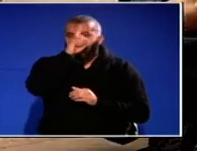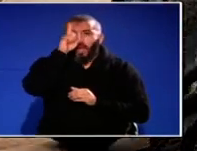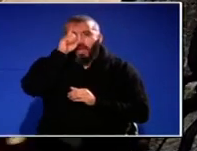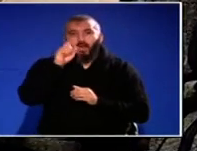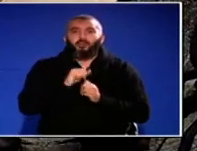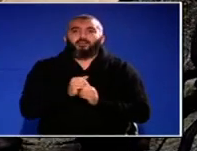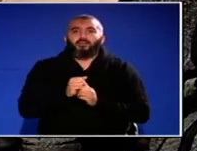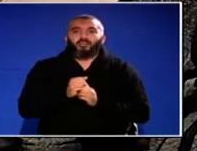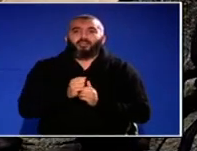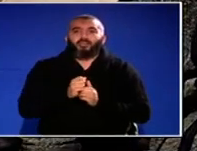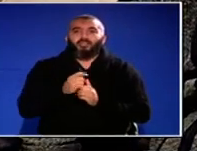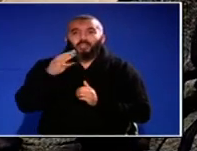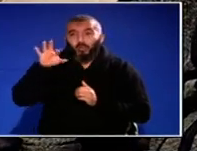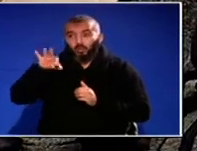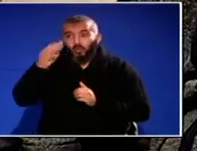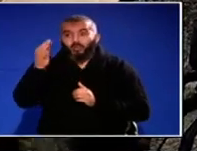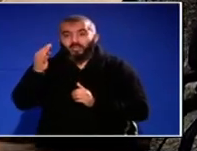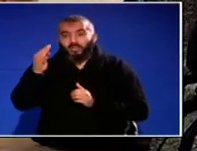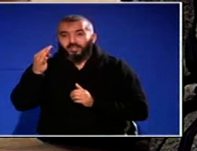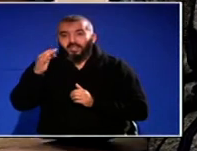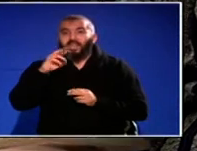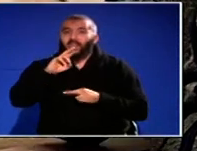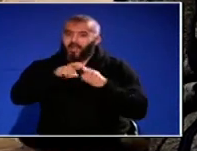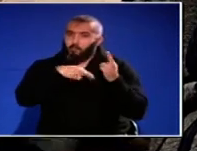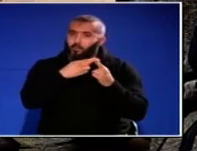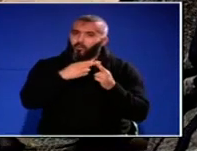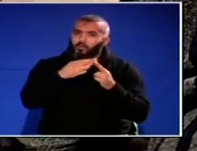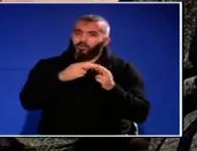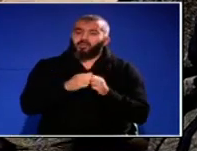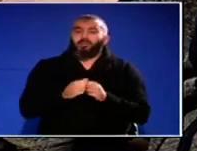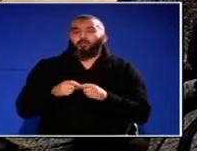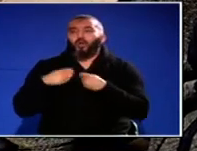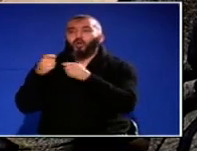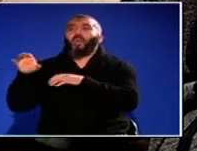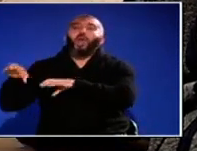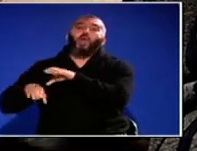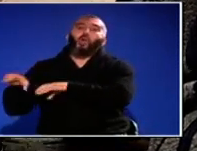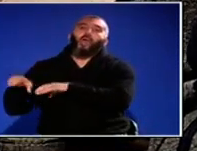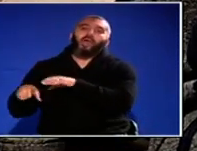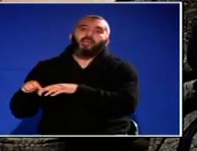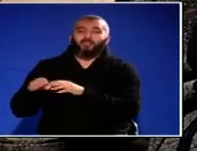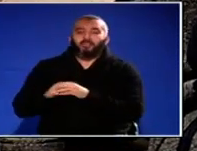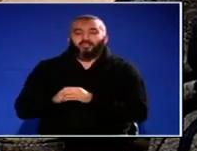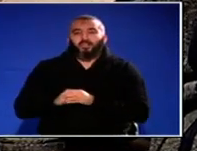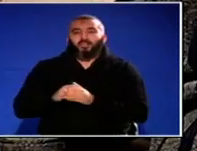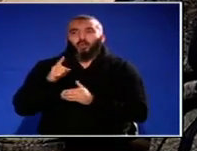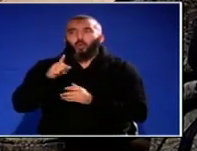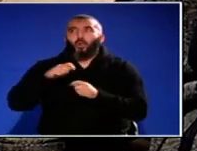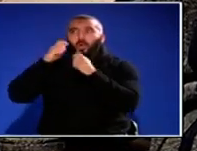نوصي الجواب نعطيه الأستاذ واشم، وهو سيجيبه نيابة عنا إن شاء الله. إن شاء الله بحول الله. فيك شكرا